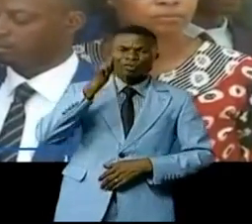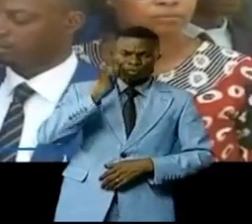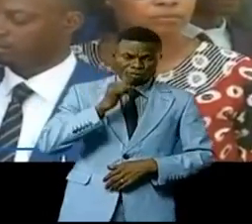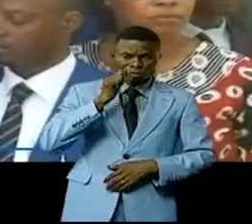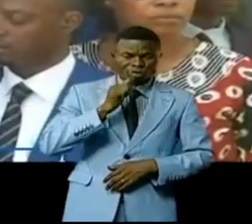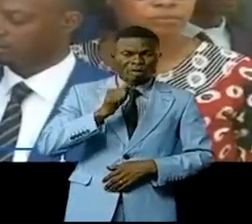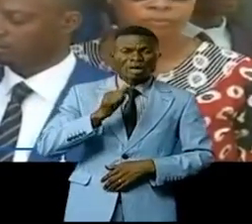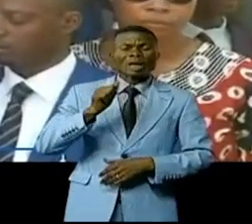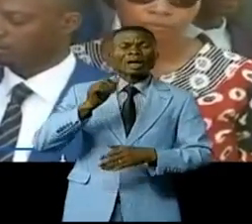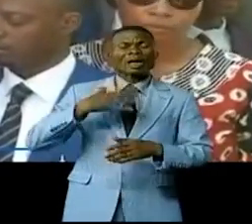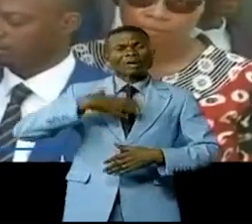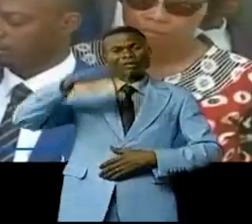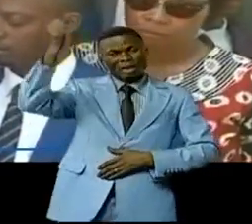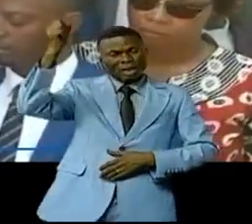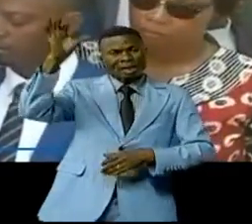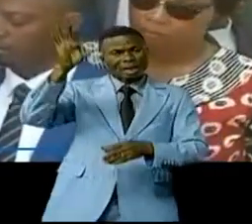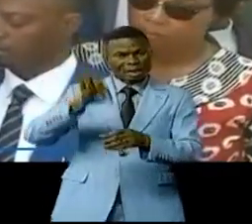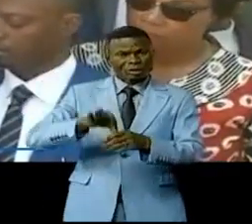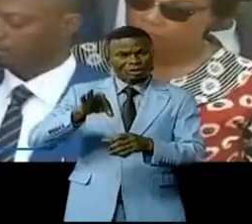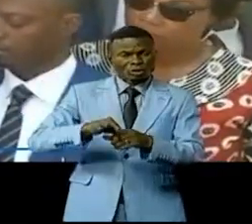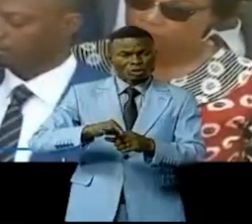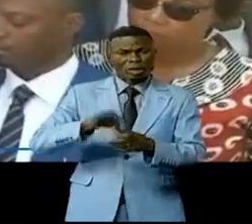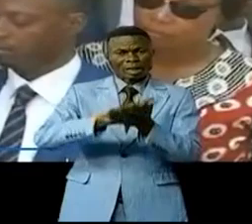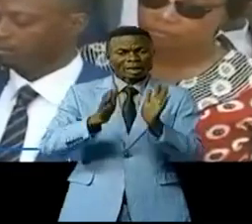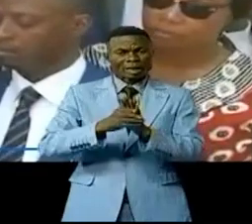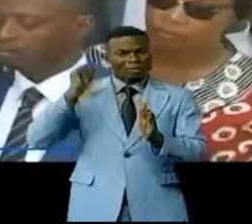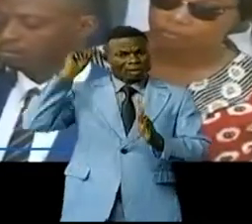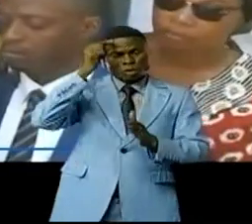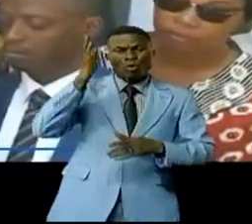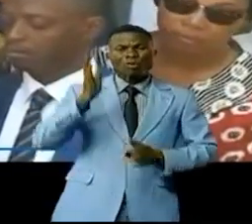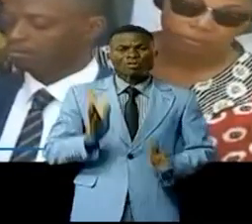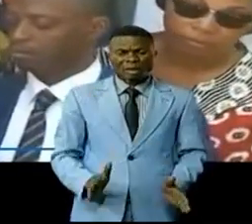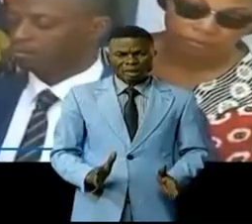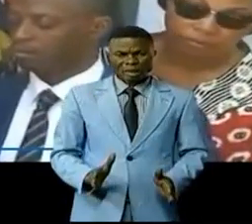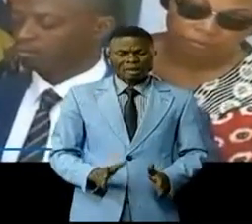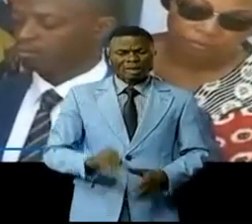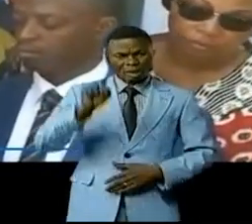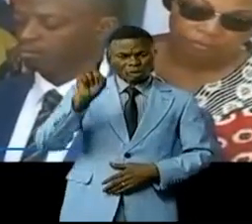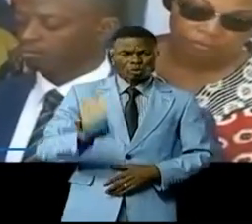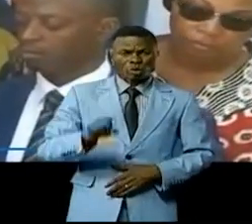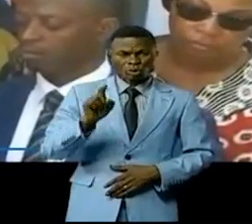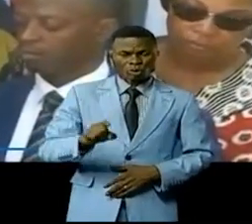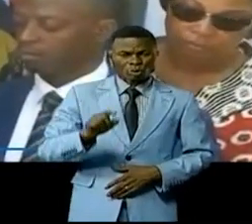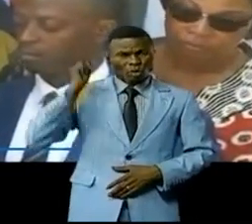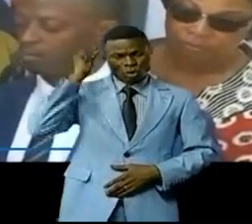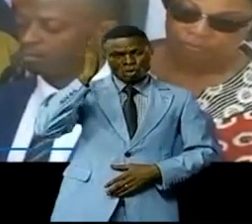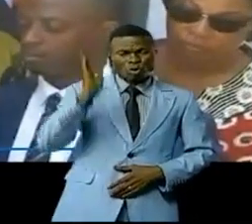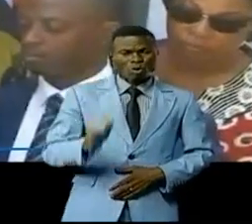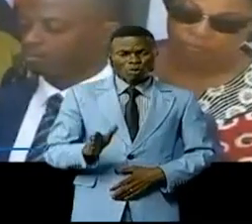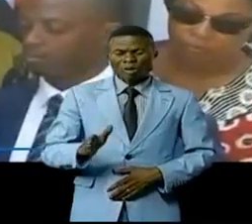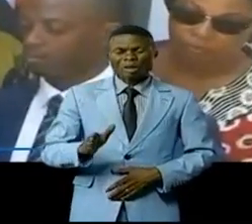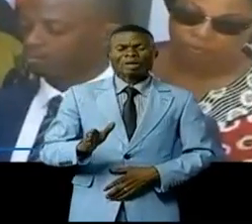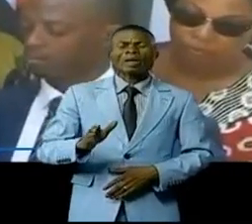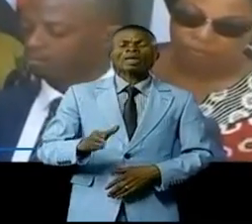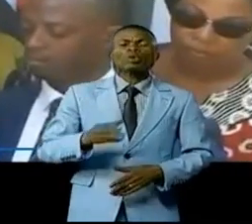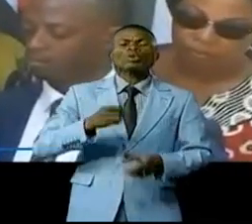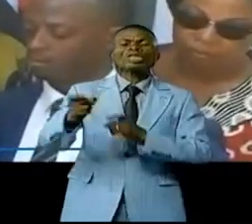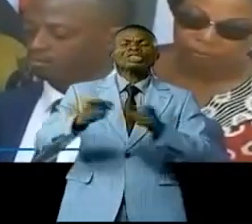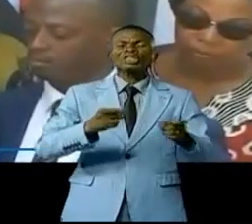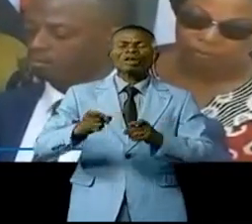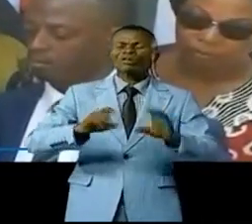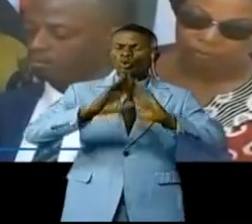élu gouverneur soit le gouverneur de tous